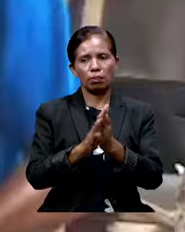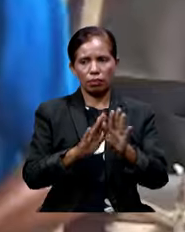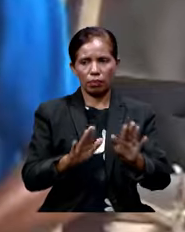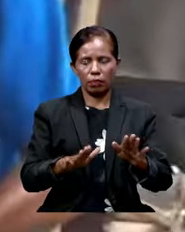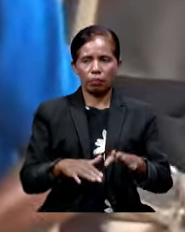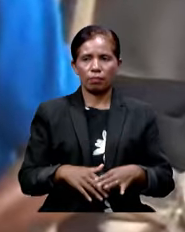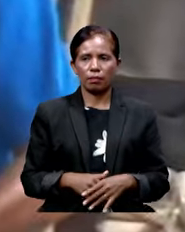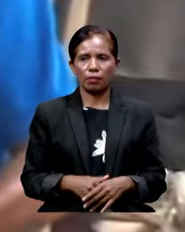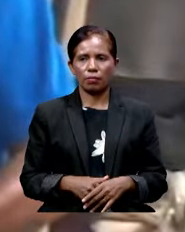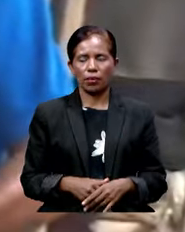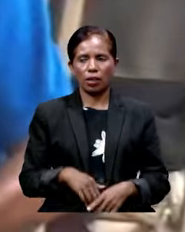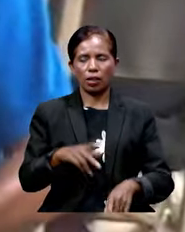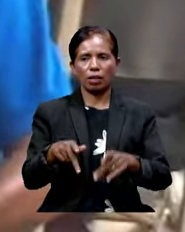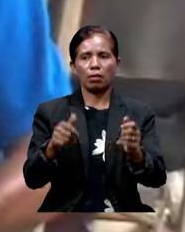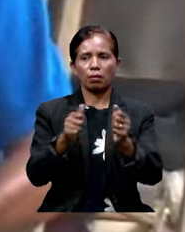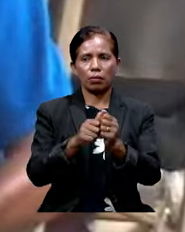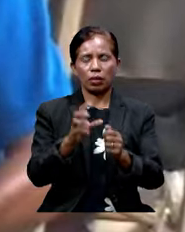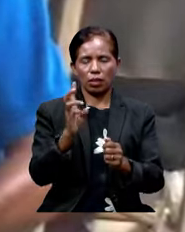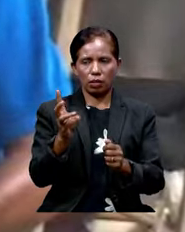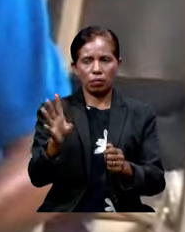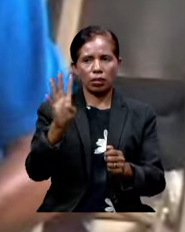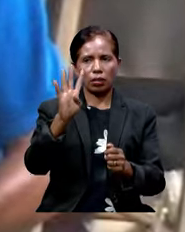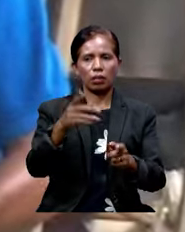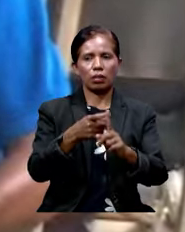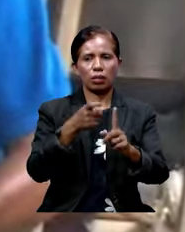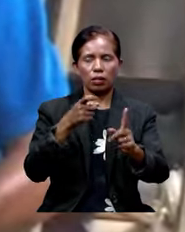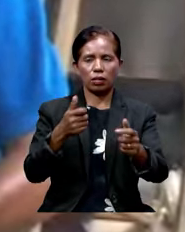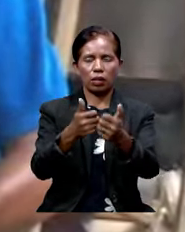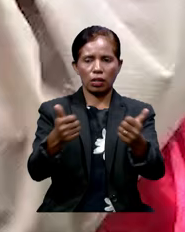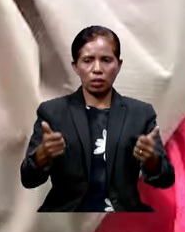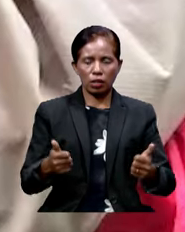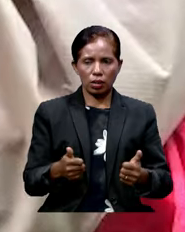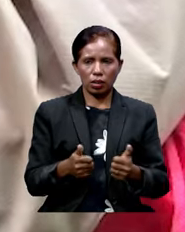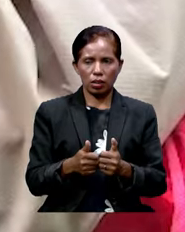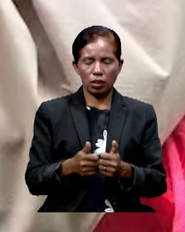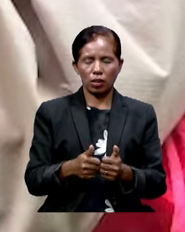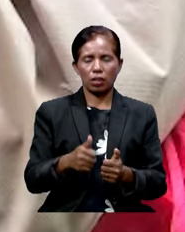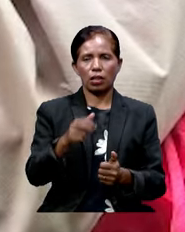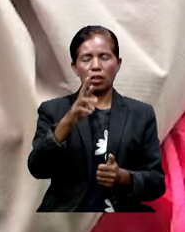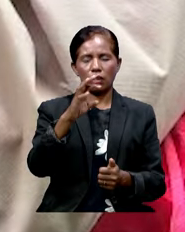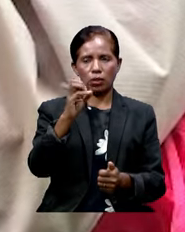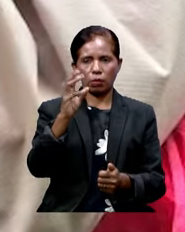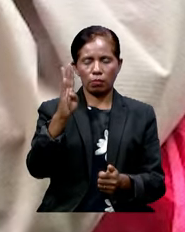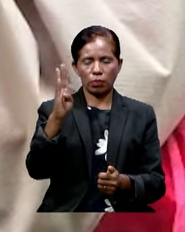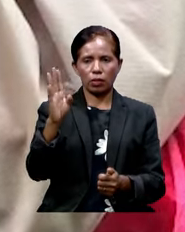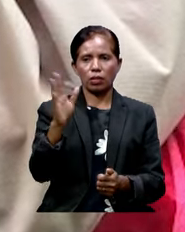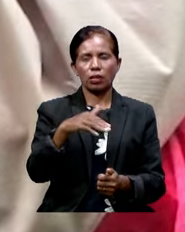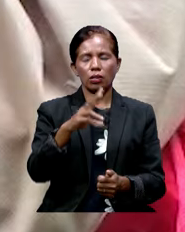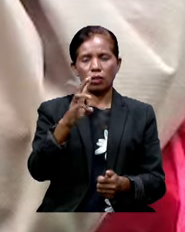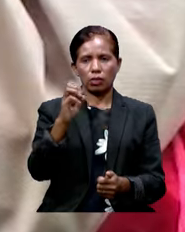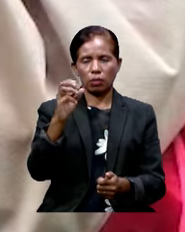nyalara. Beneficiario hamutuk neng nulu resin hat no mai husi aldea Aurobu, Anavaru,